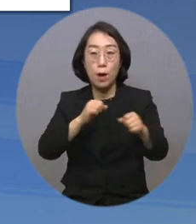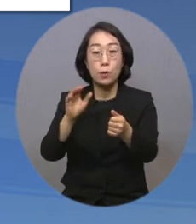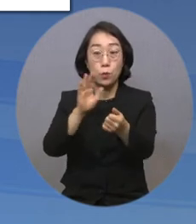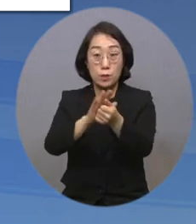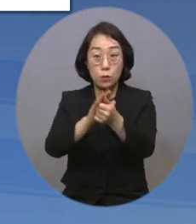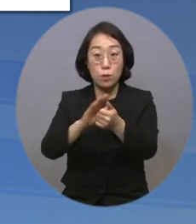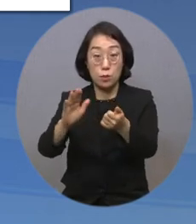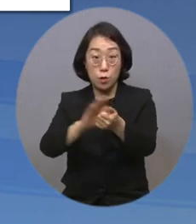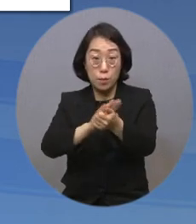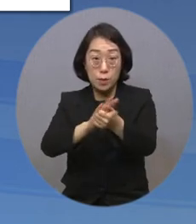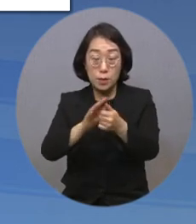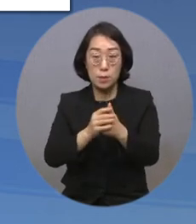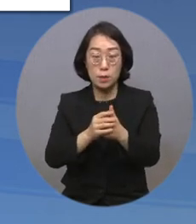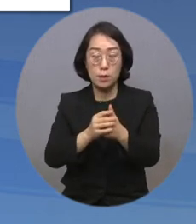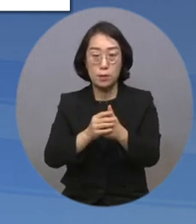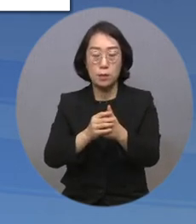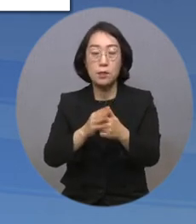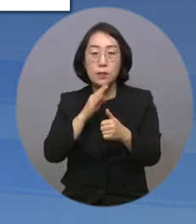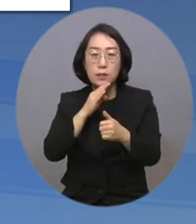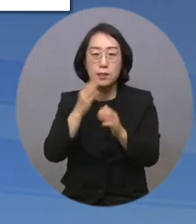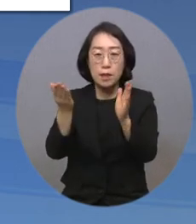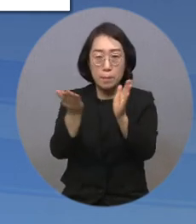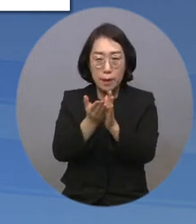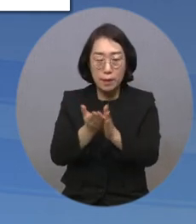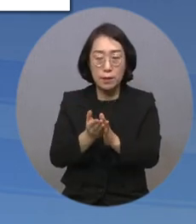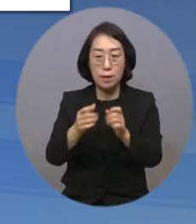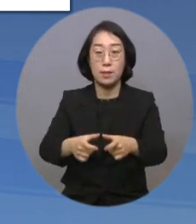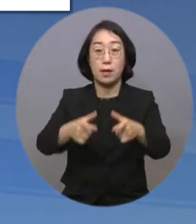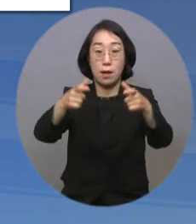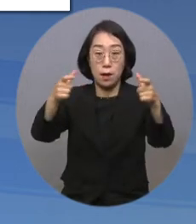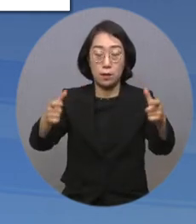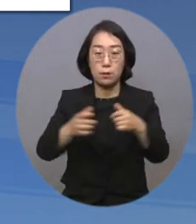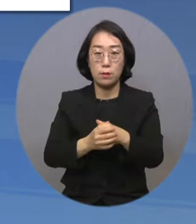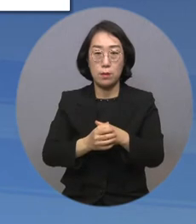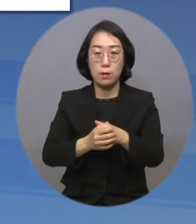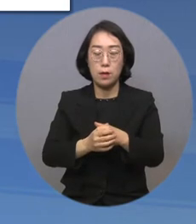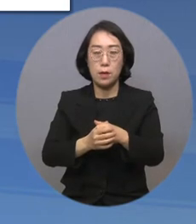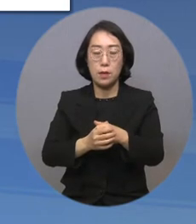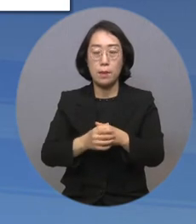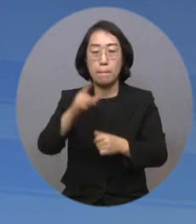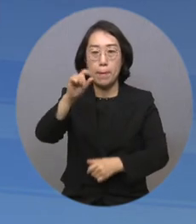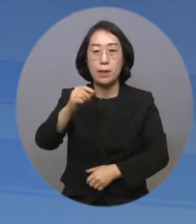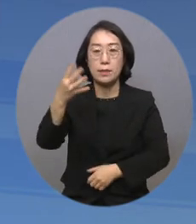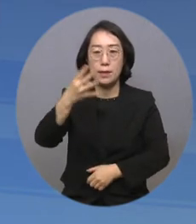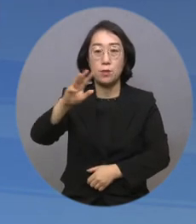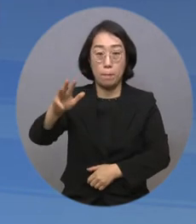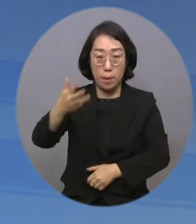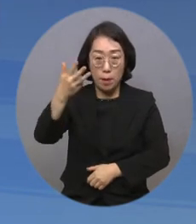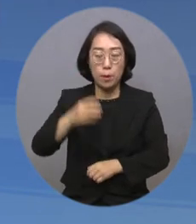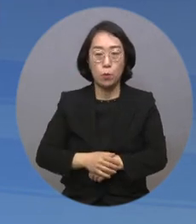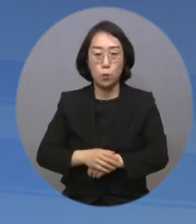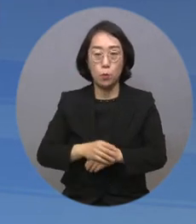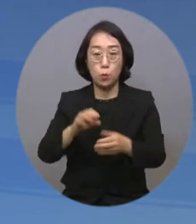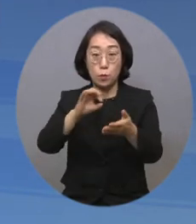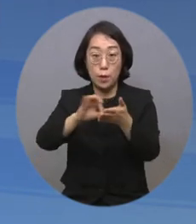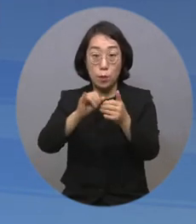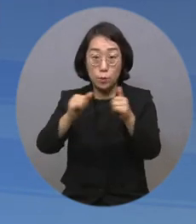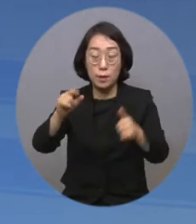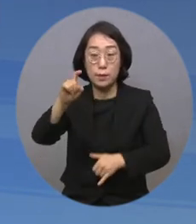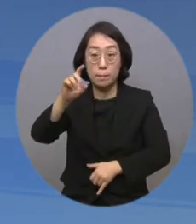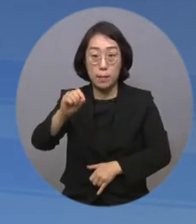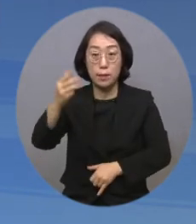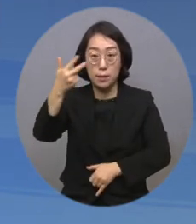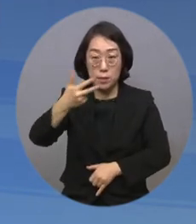활동지원서비스는 서비스 단가 현실화와 대상자를 확대해 단가는 14,800원으로 이용자 수는 10만 7천